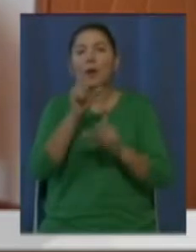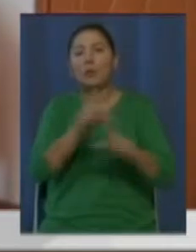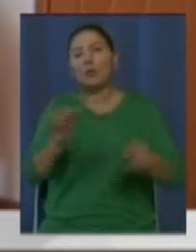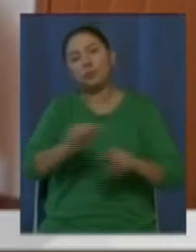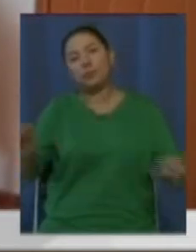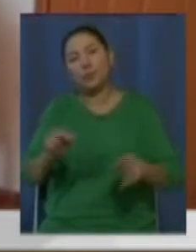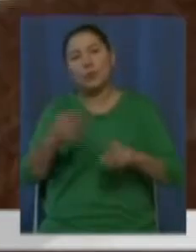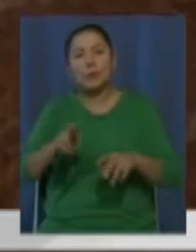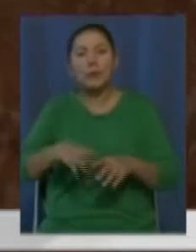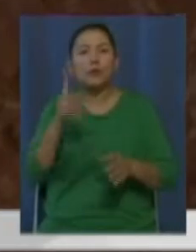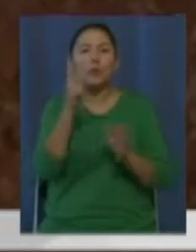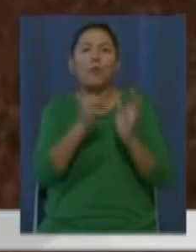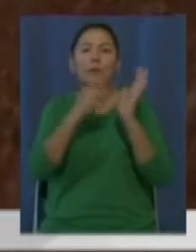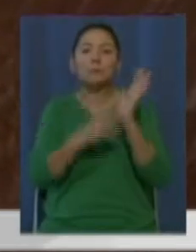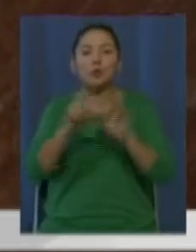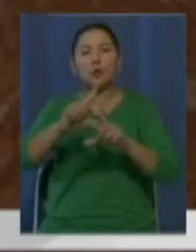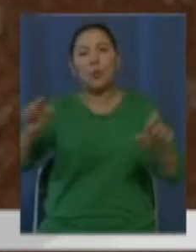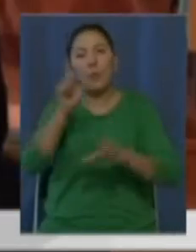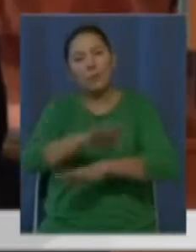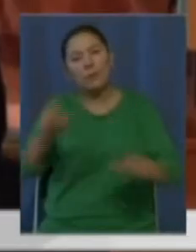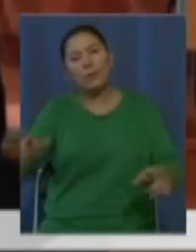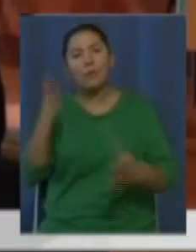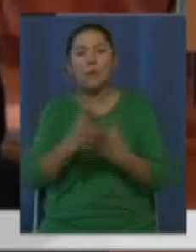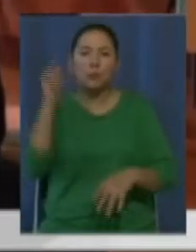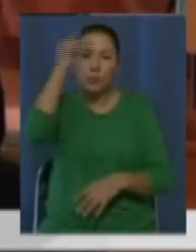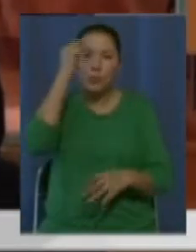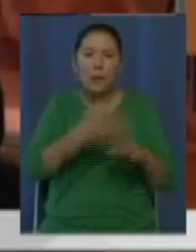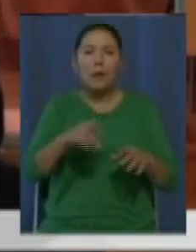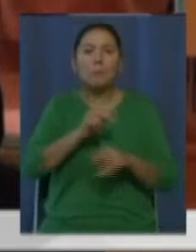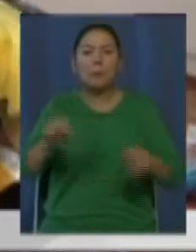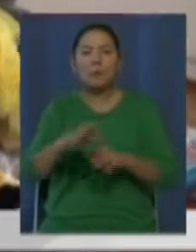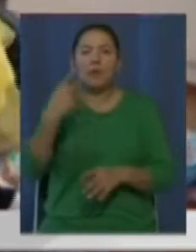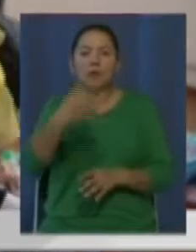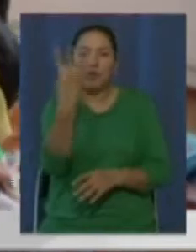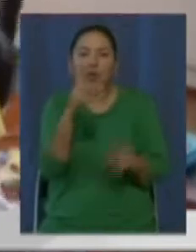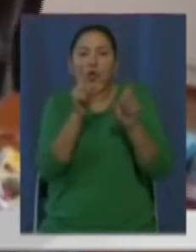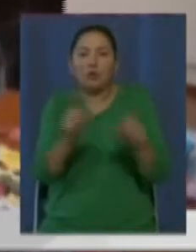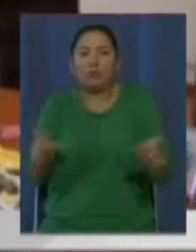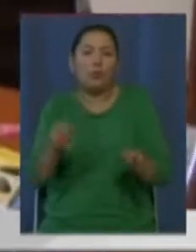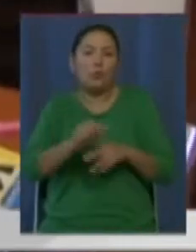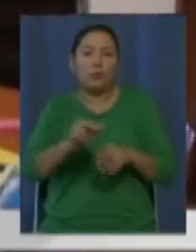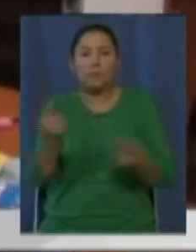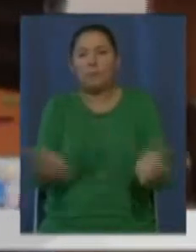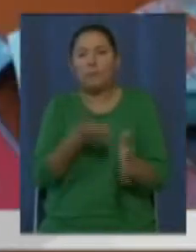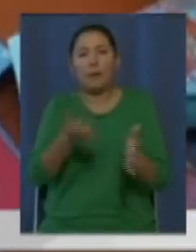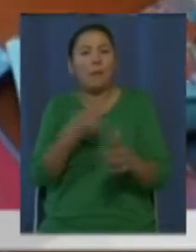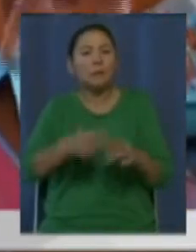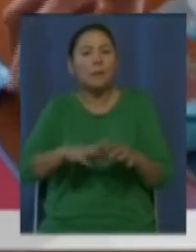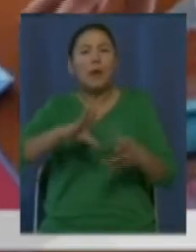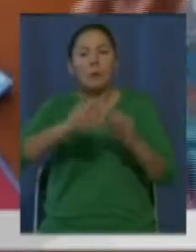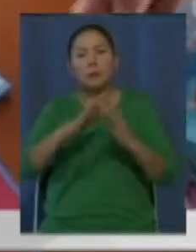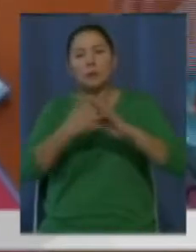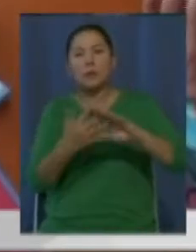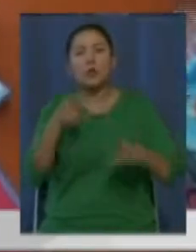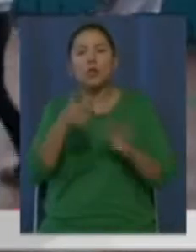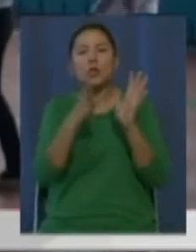Өйткені 118 оқушы білім алатын мектепте мамандар тапшылығы сезілмей қалар емес. Мұнда 24 ұстаз қызмет етеді. Айта